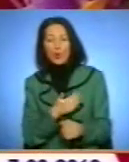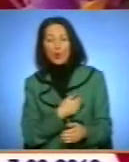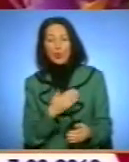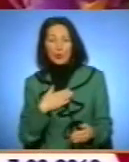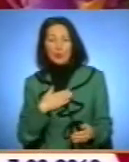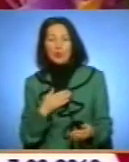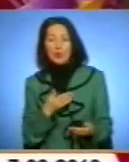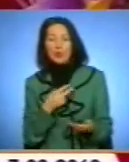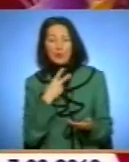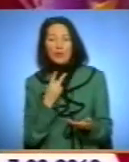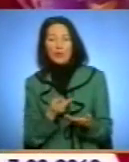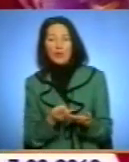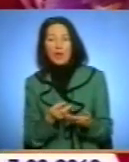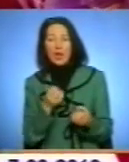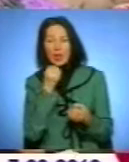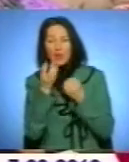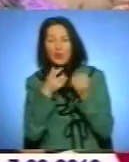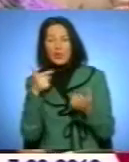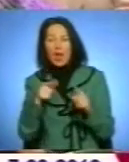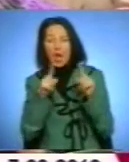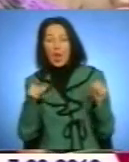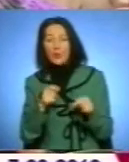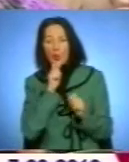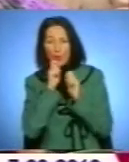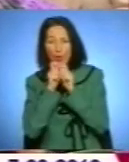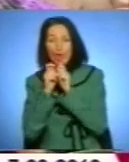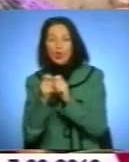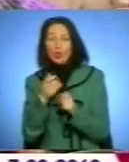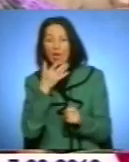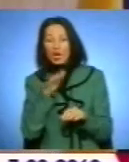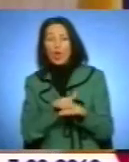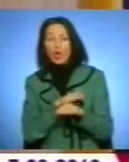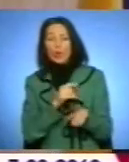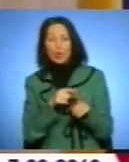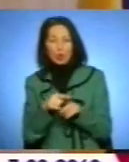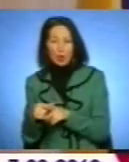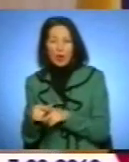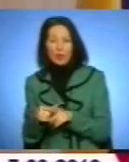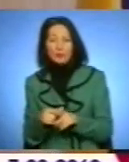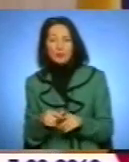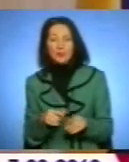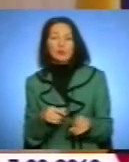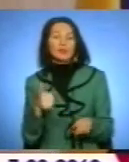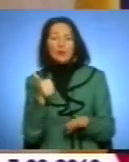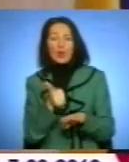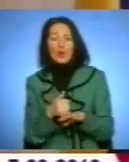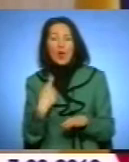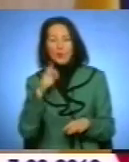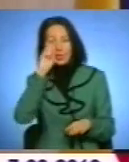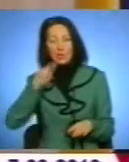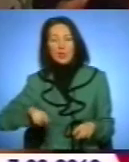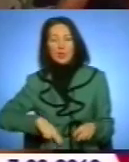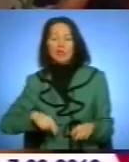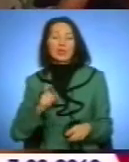Квіти, грамоти, подарунки, добрі слова – всього цього було достатньо у цей день, якого зізнався голова обласної державної адміністрації Валентин Хоптян.